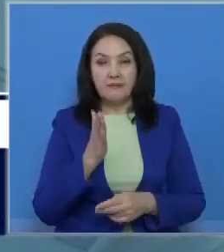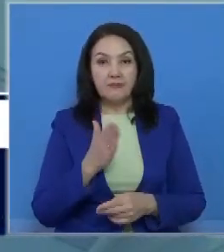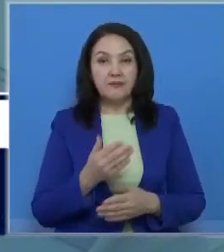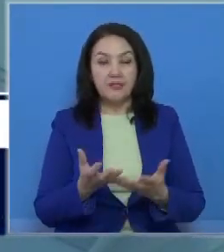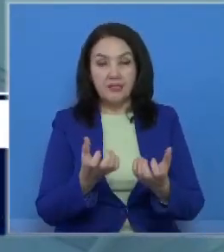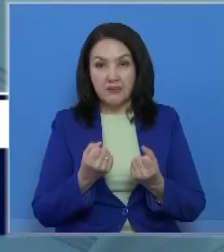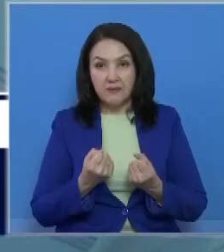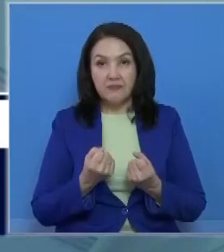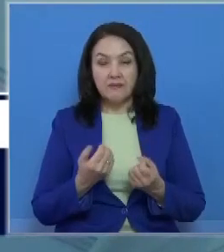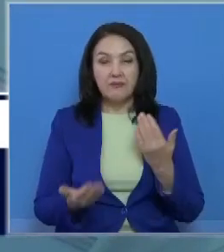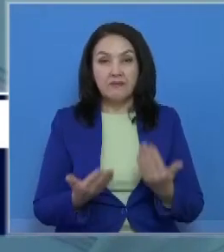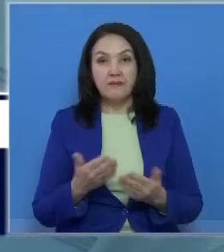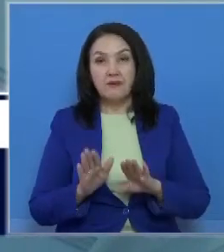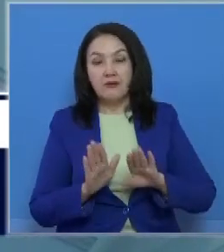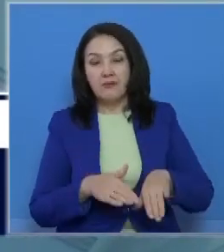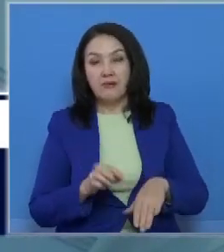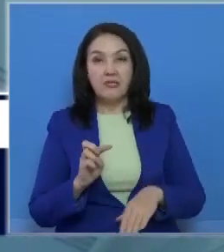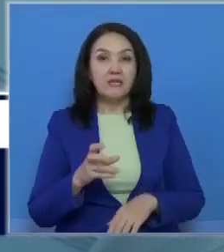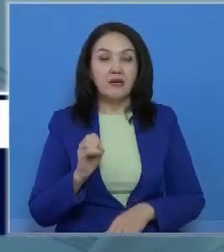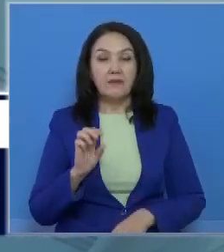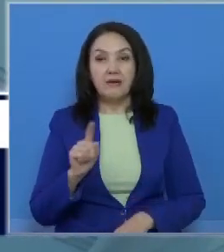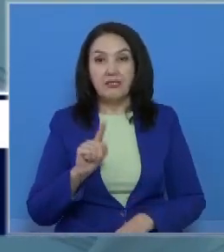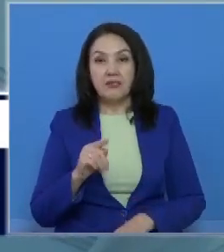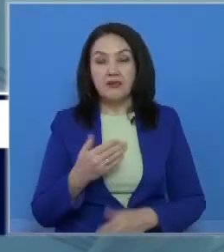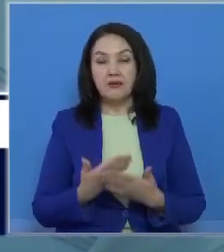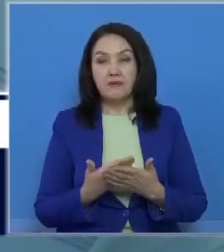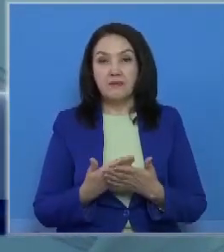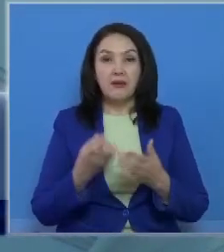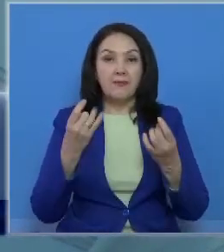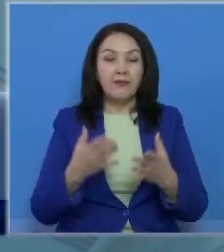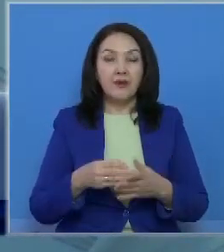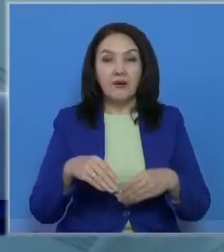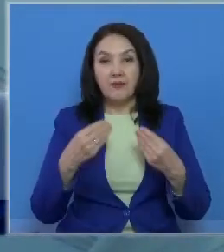принято. А если после Аид намаза, это как получается просто пожертвование –